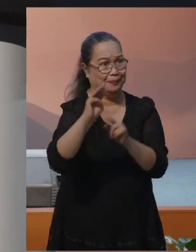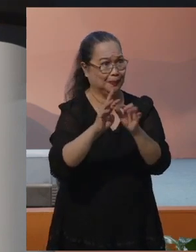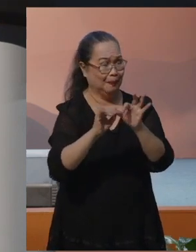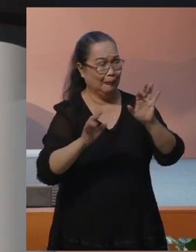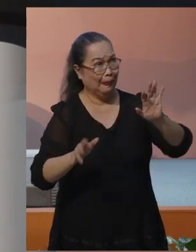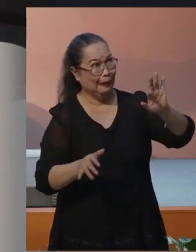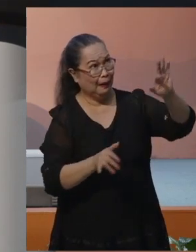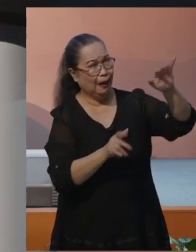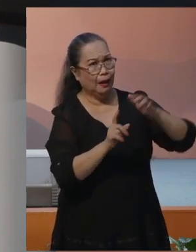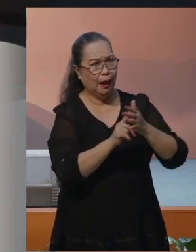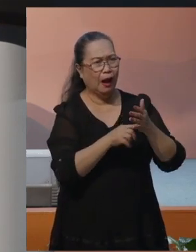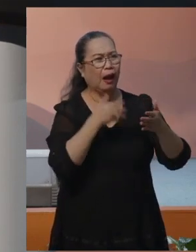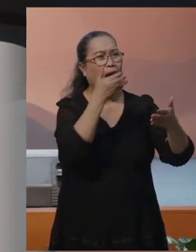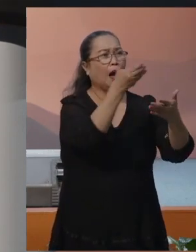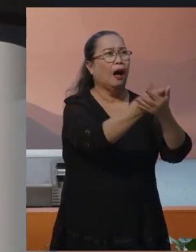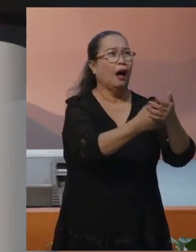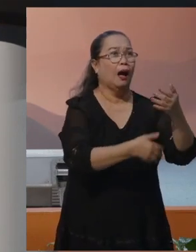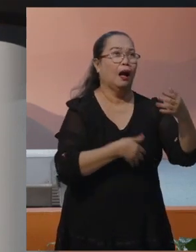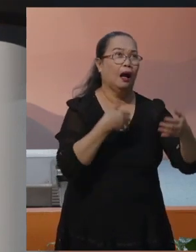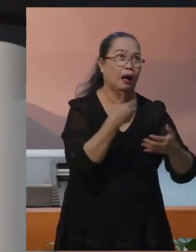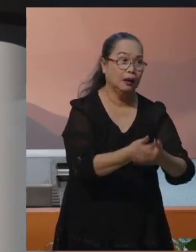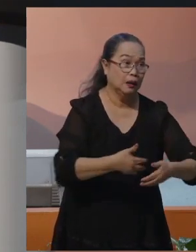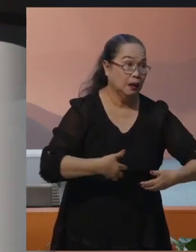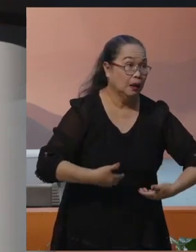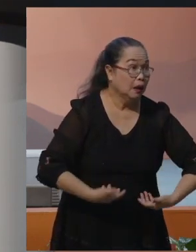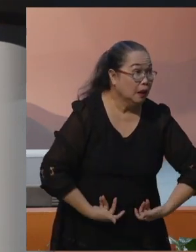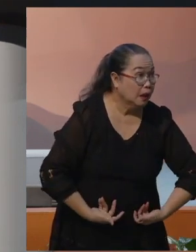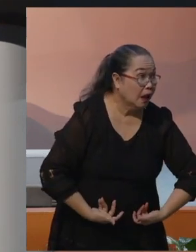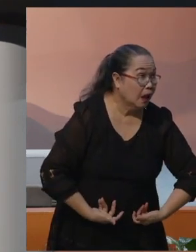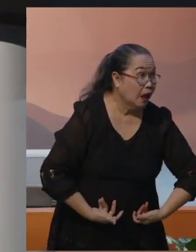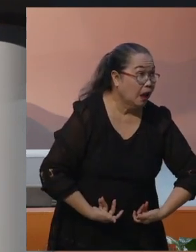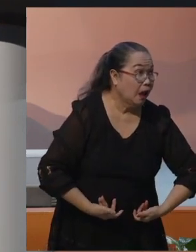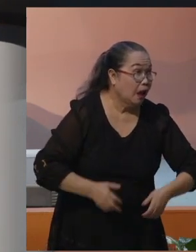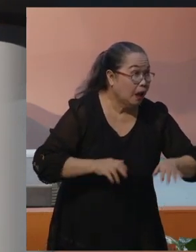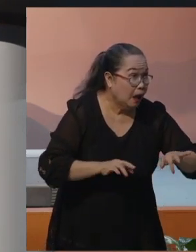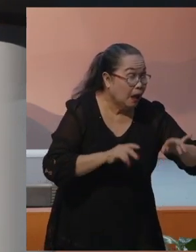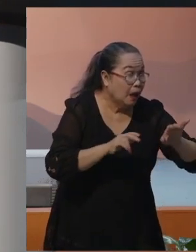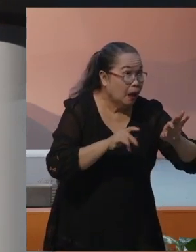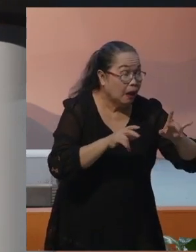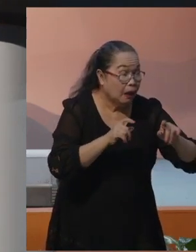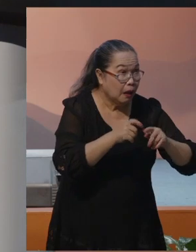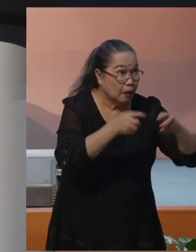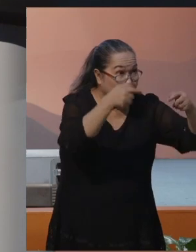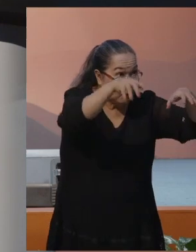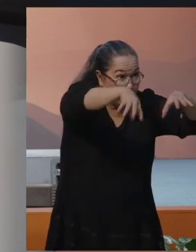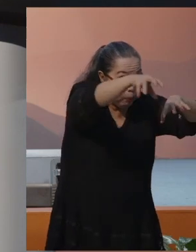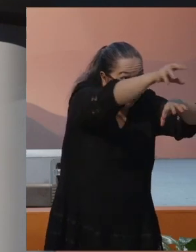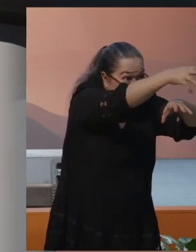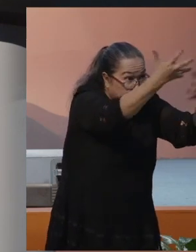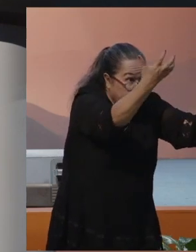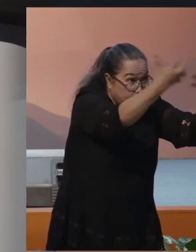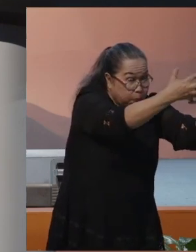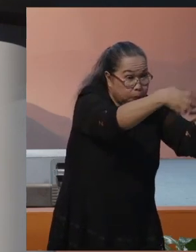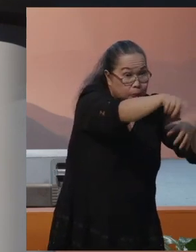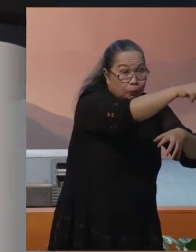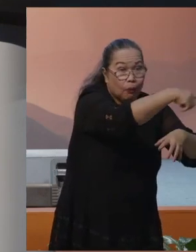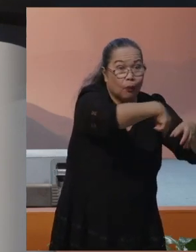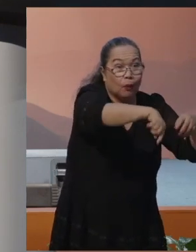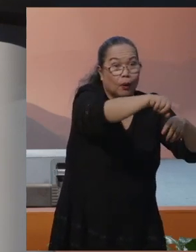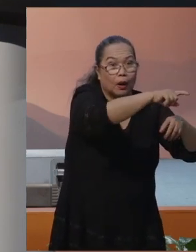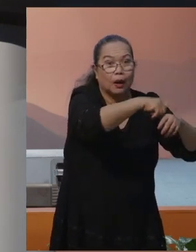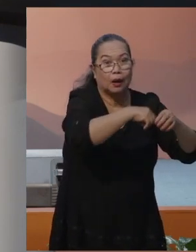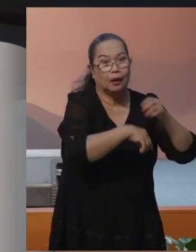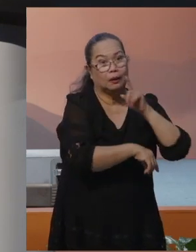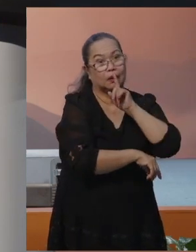pang lakas nila sa pakikipaglaban ang kanilang ibibigay? Laban sa mga bayang nagkaisa.